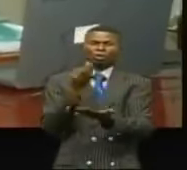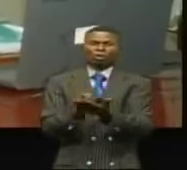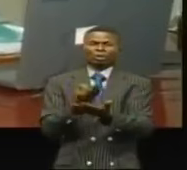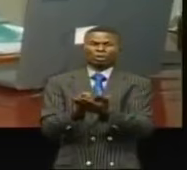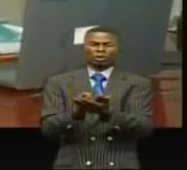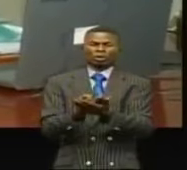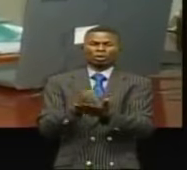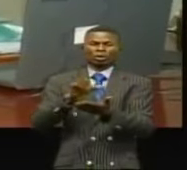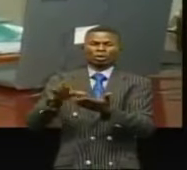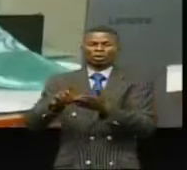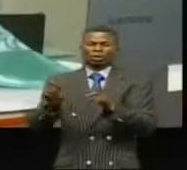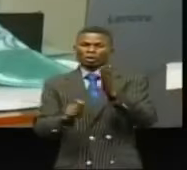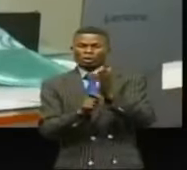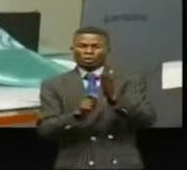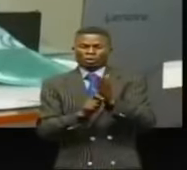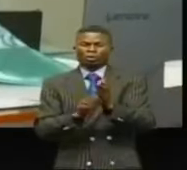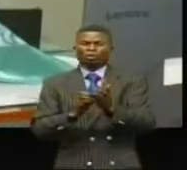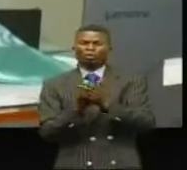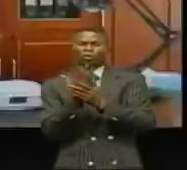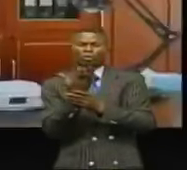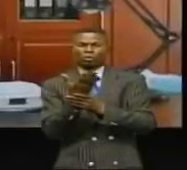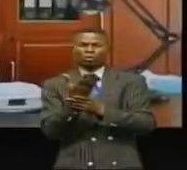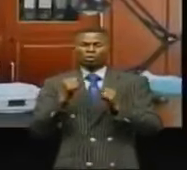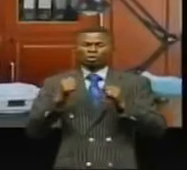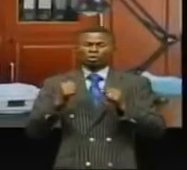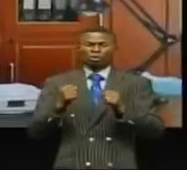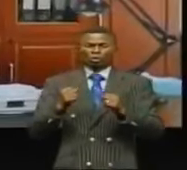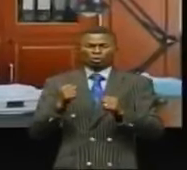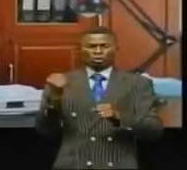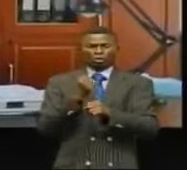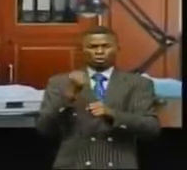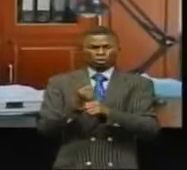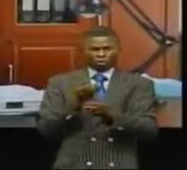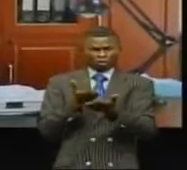l'allocation stratégique des ressources et l'efficacité des services fournis.